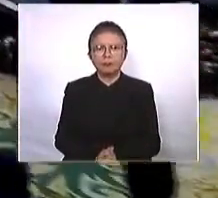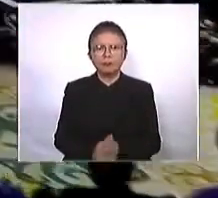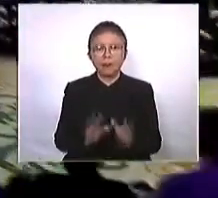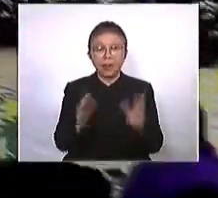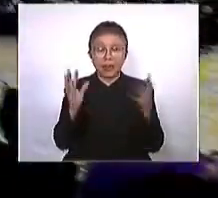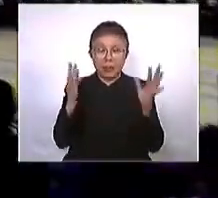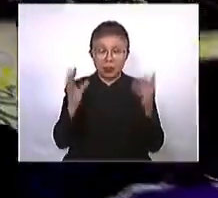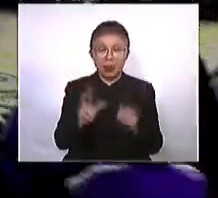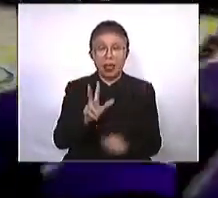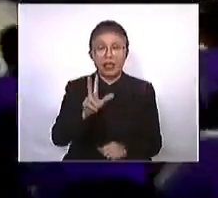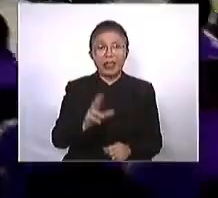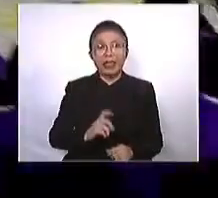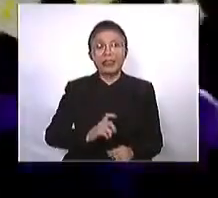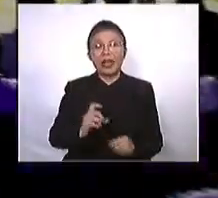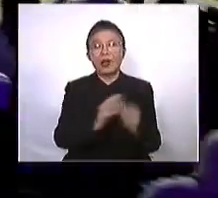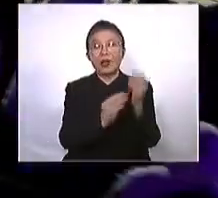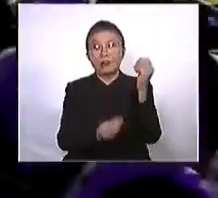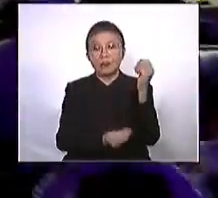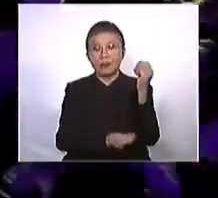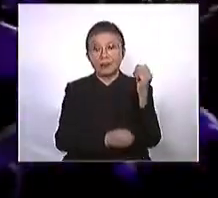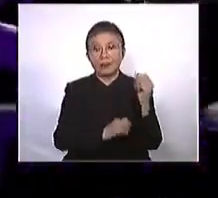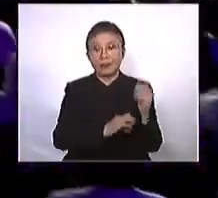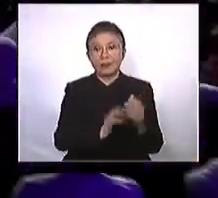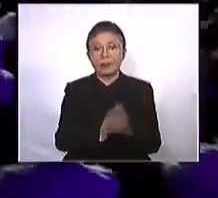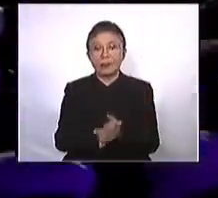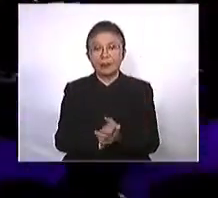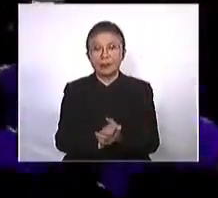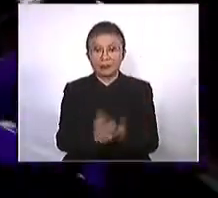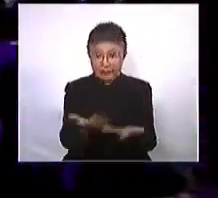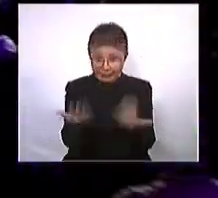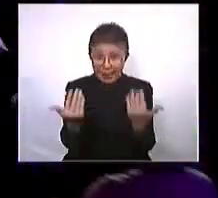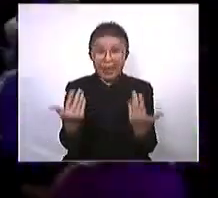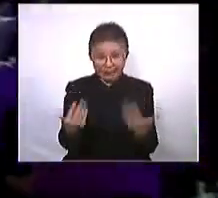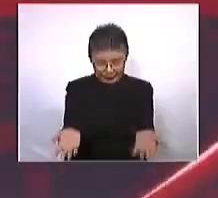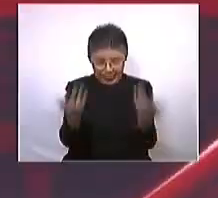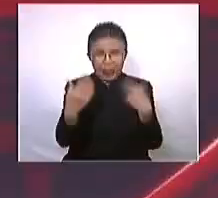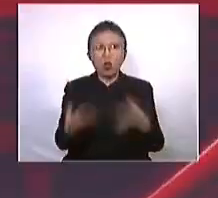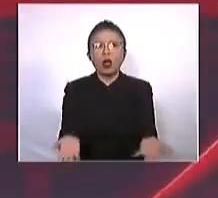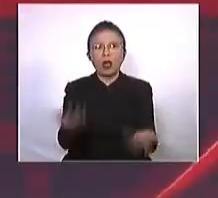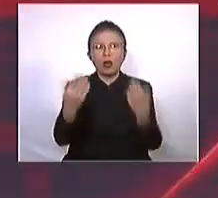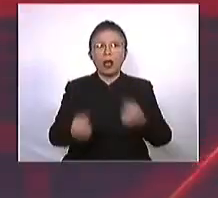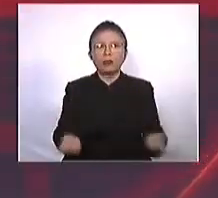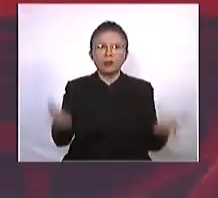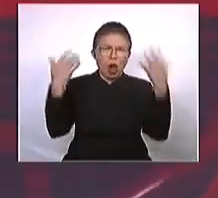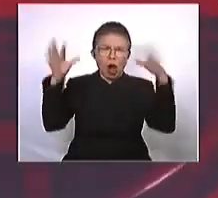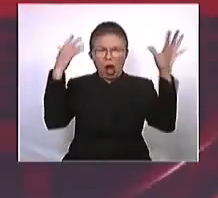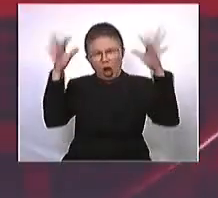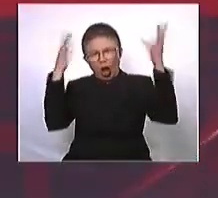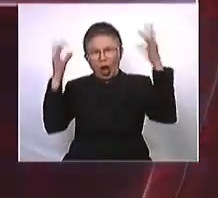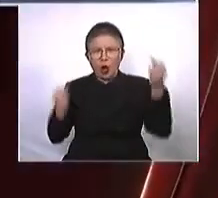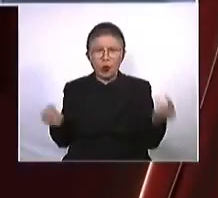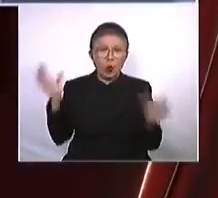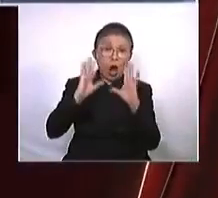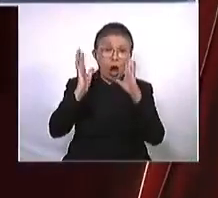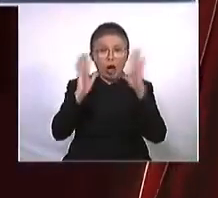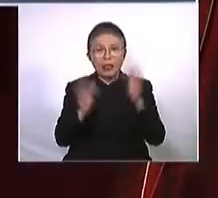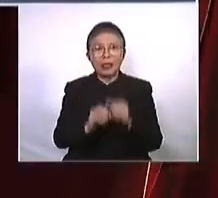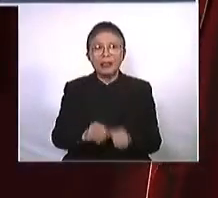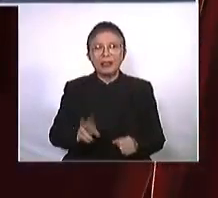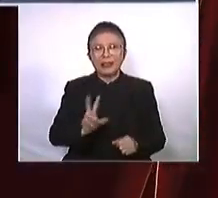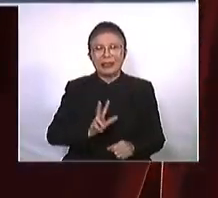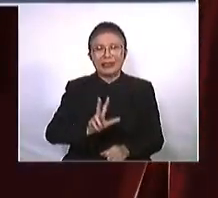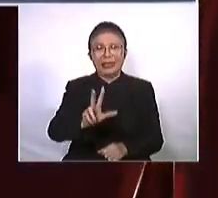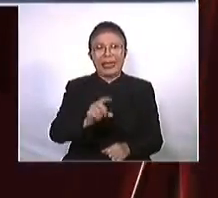wakil presiden yang sudah berinteraksi. Boleh dong, kalau ada waktunya kita kasih apresiasi yang meriah. Untuk 3